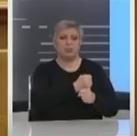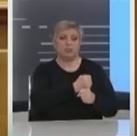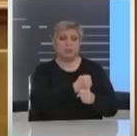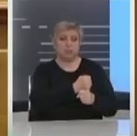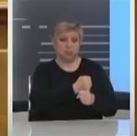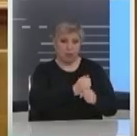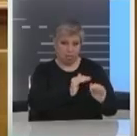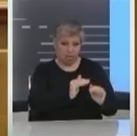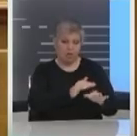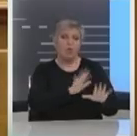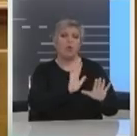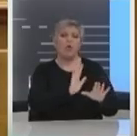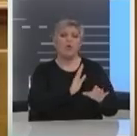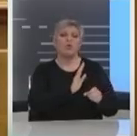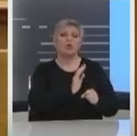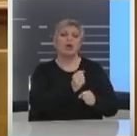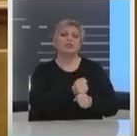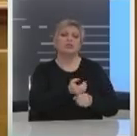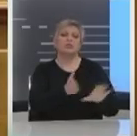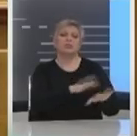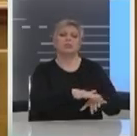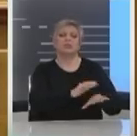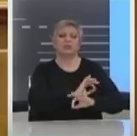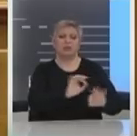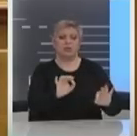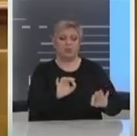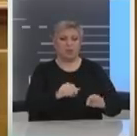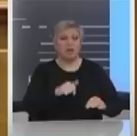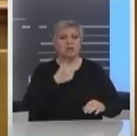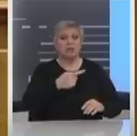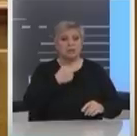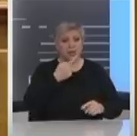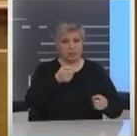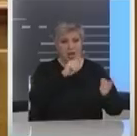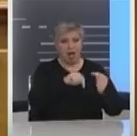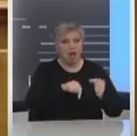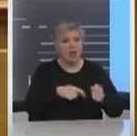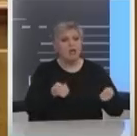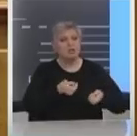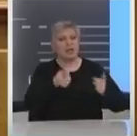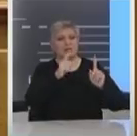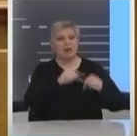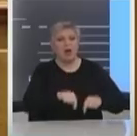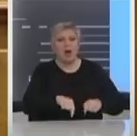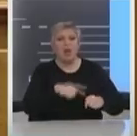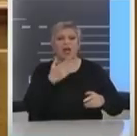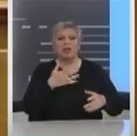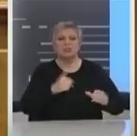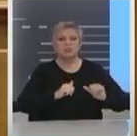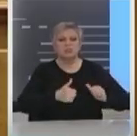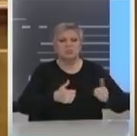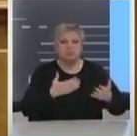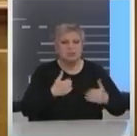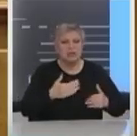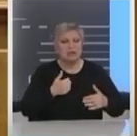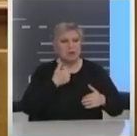εννοείτε και άλλα κάνετε, δίχως ντροπή, δίχως ενδιασμούς, δίχως τύψεις, δίχως κανένα